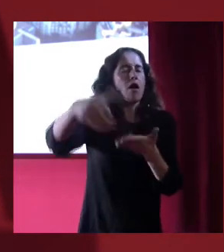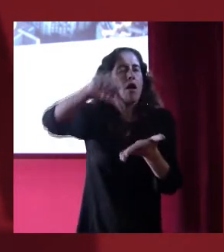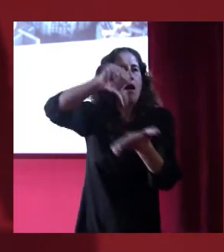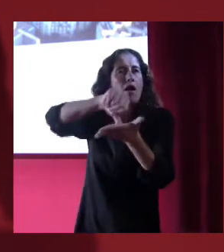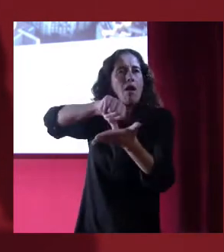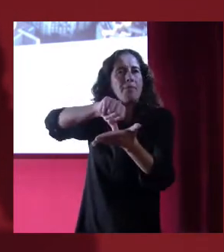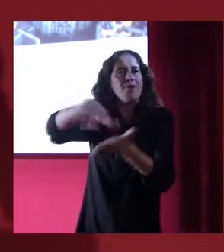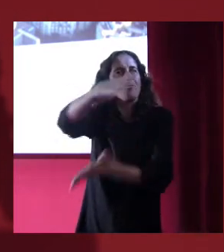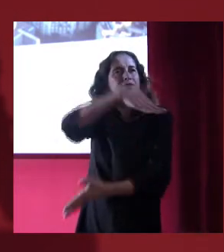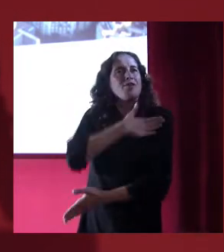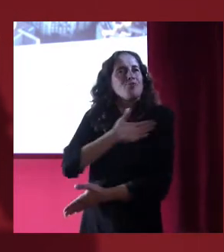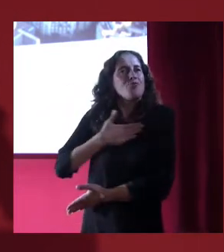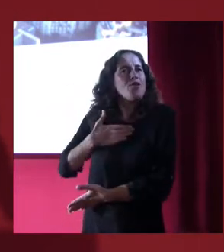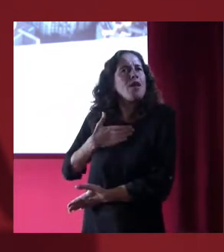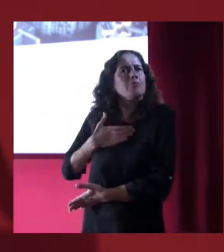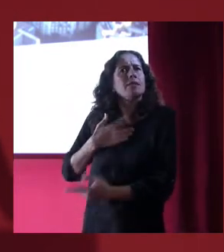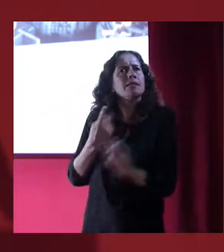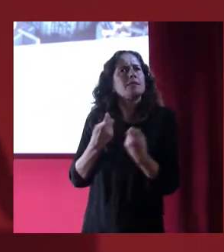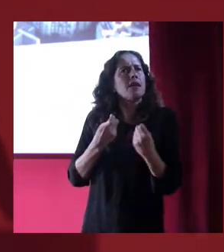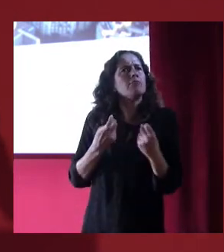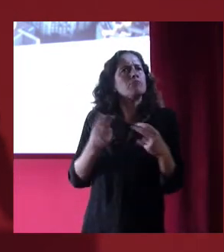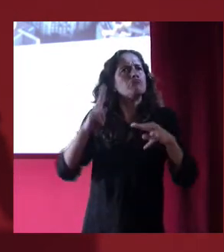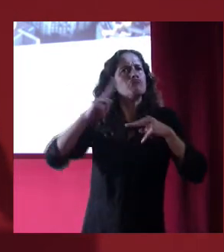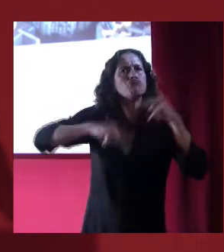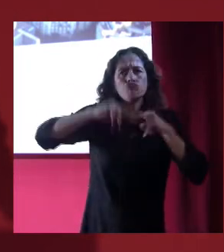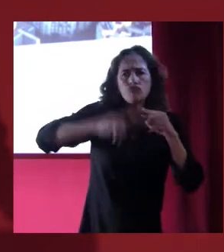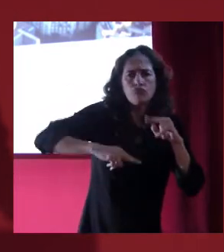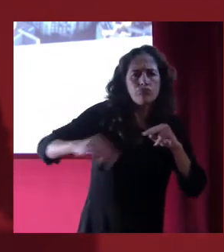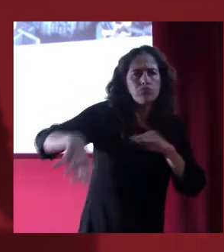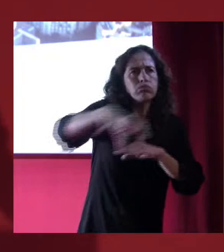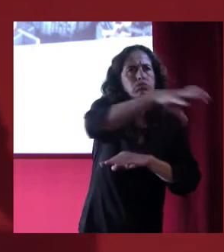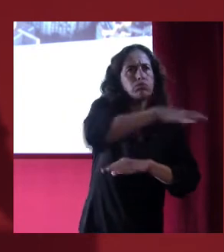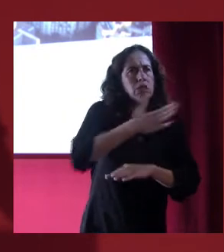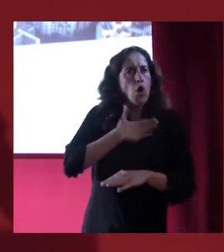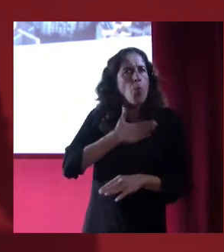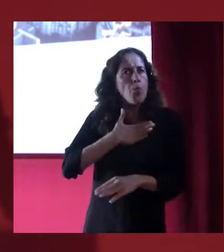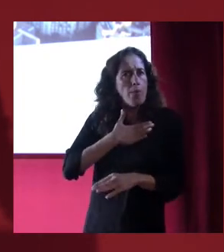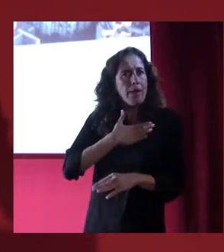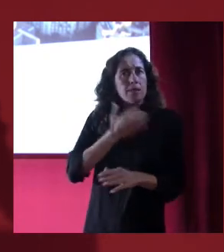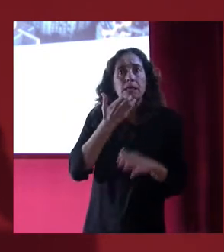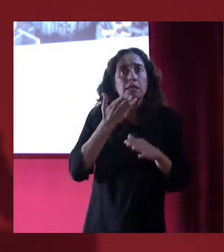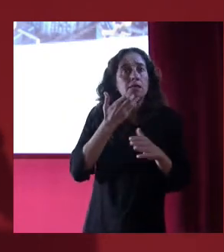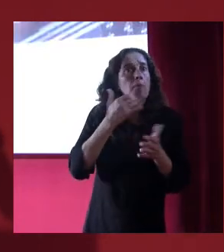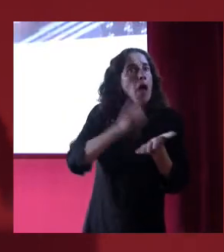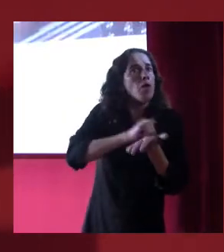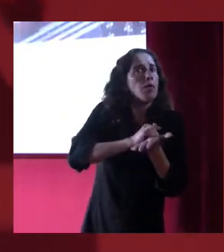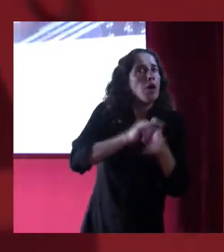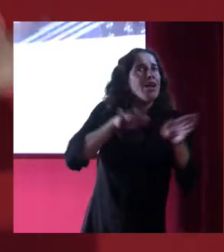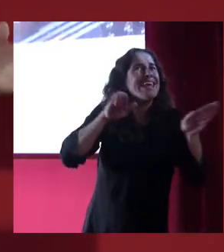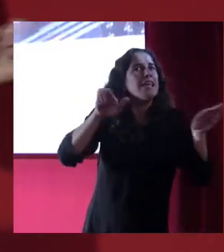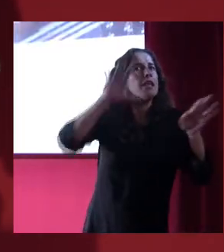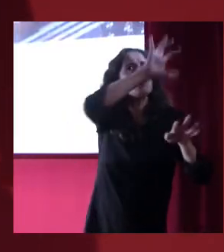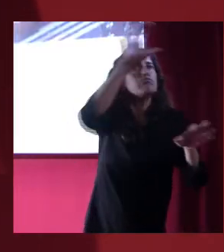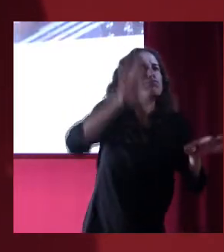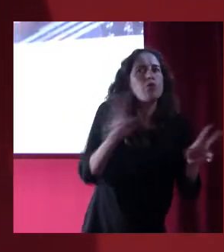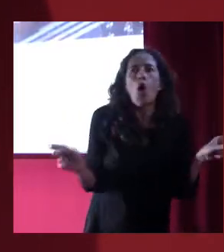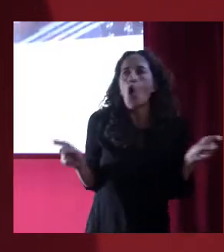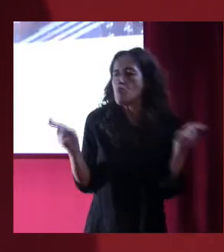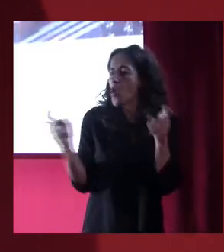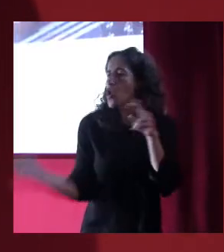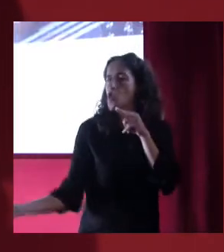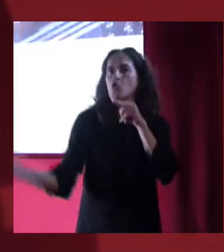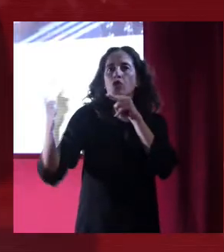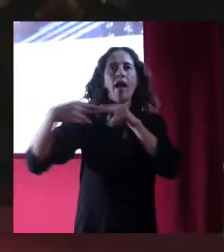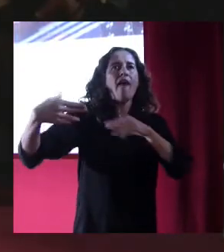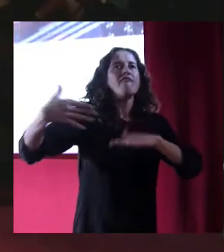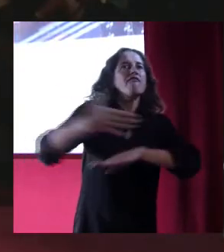ser, també necessitem infraestructures pròpies de Barcelona. Un aeroport intercontinental, un port connectat amb